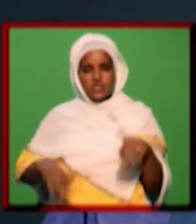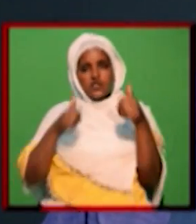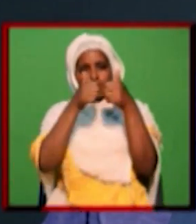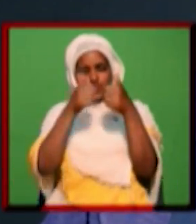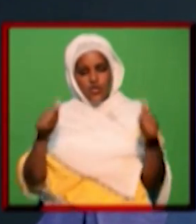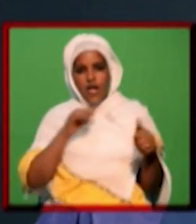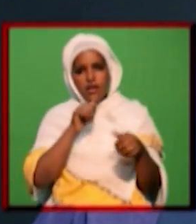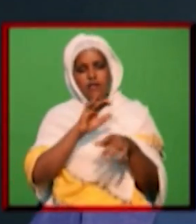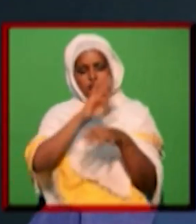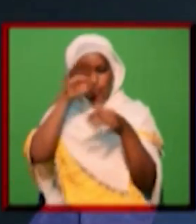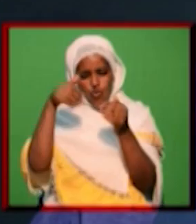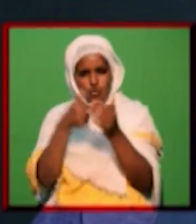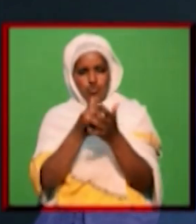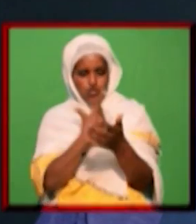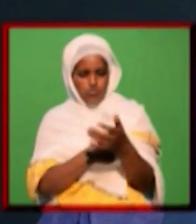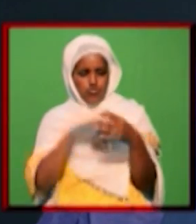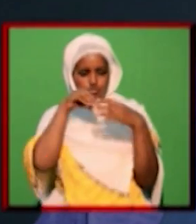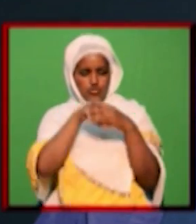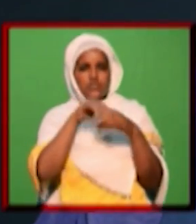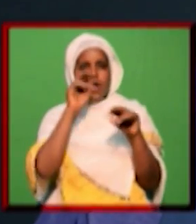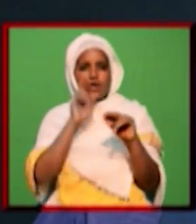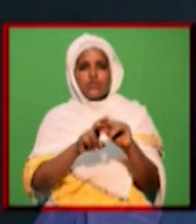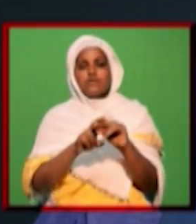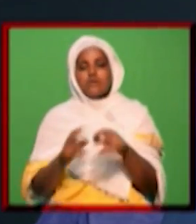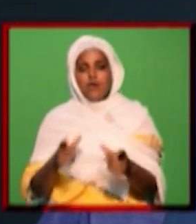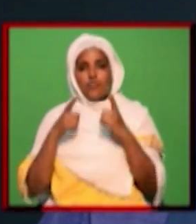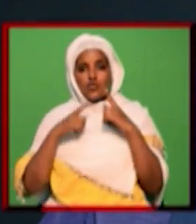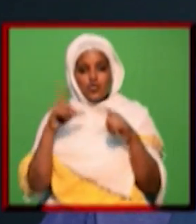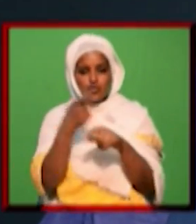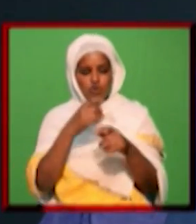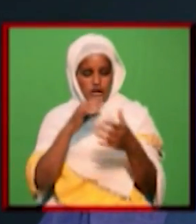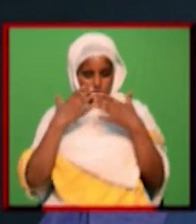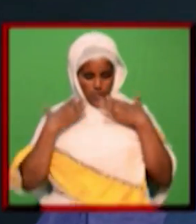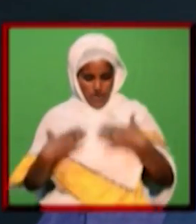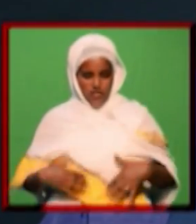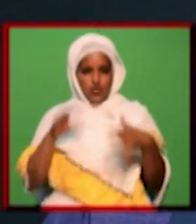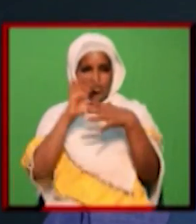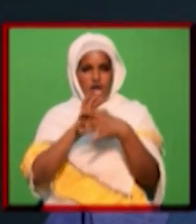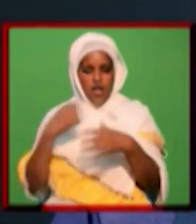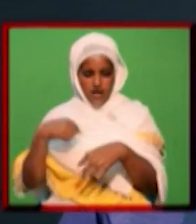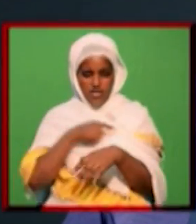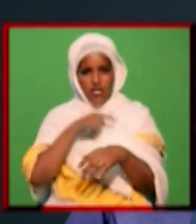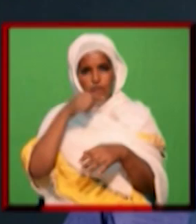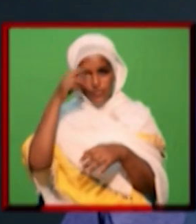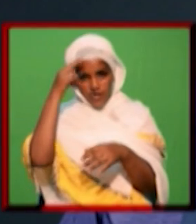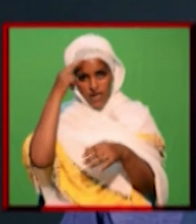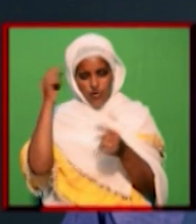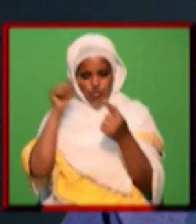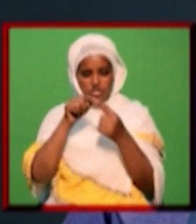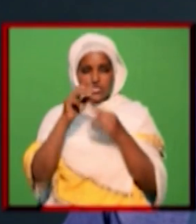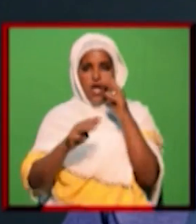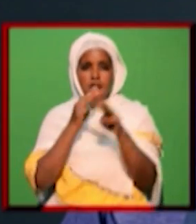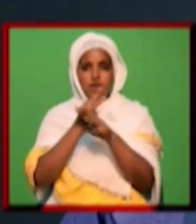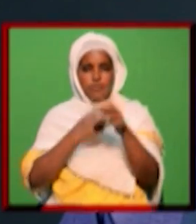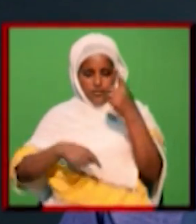ሳይለይ በሁሉ አድሮ በሁሉም አድሮ የሚኖር ሲሆን በለበሰው ስጋ ለእኛ ሲልና ወደዚህ ዓለም መጥቶ